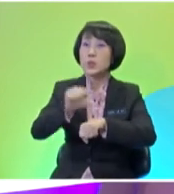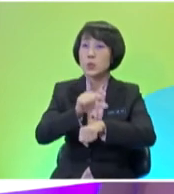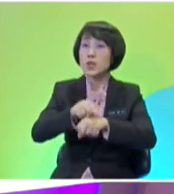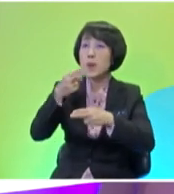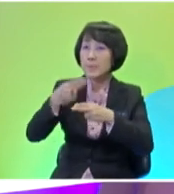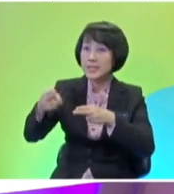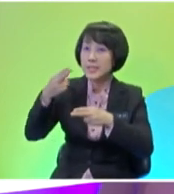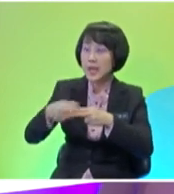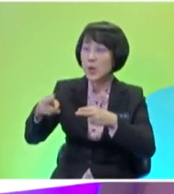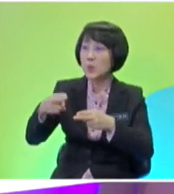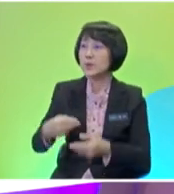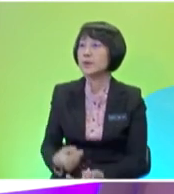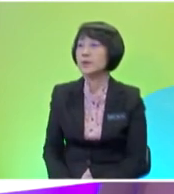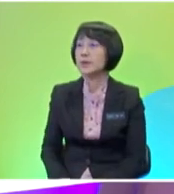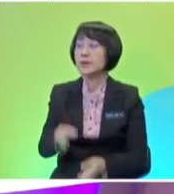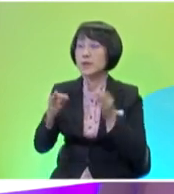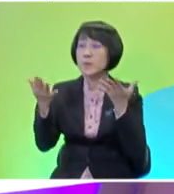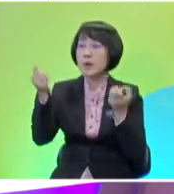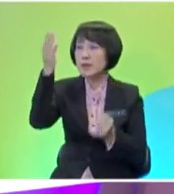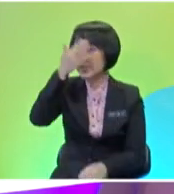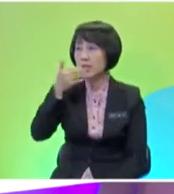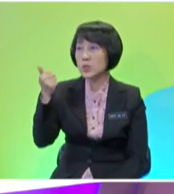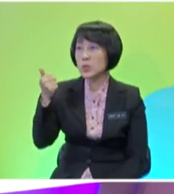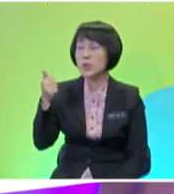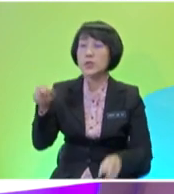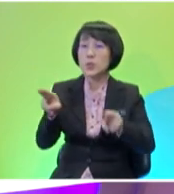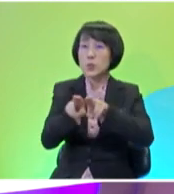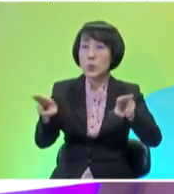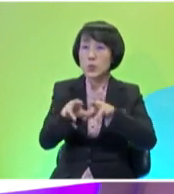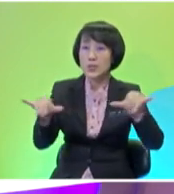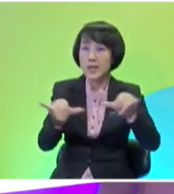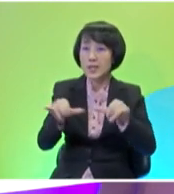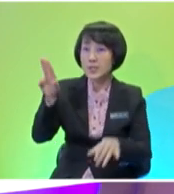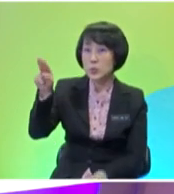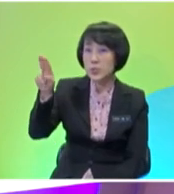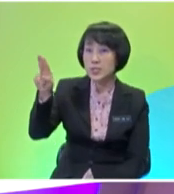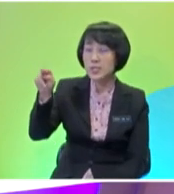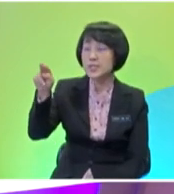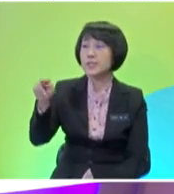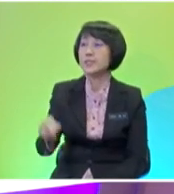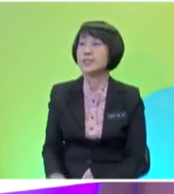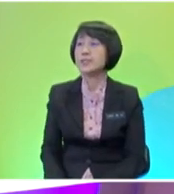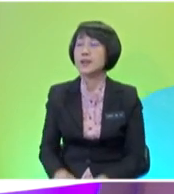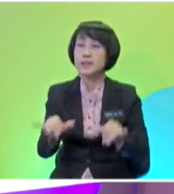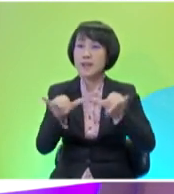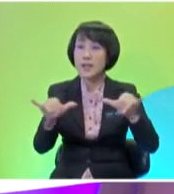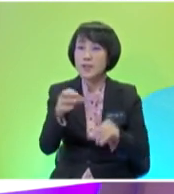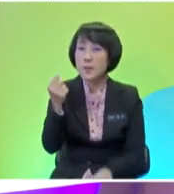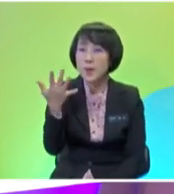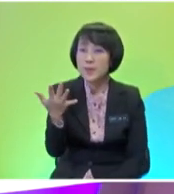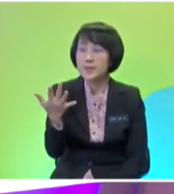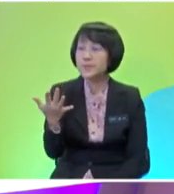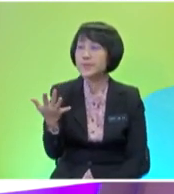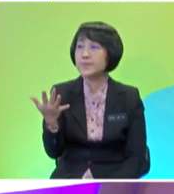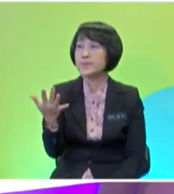boleh. Daras. Okey, okay. Kalau nak cantik, Irfan, kita ukur saiz swiss ini. Okey. Okey, saiz dia berapa? Jadi kita